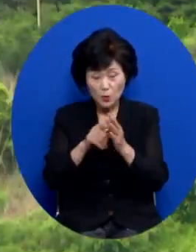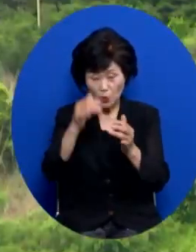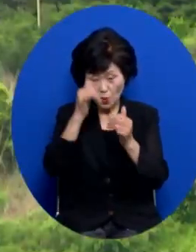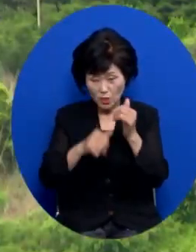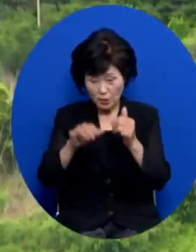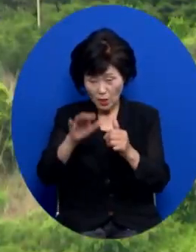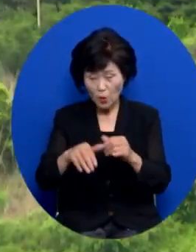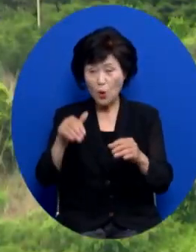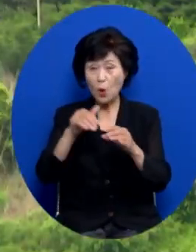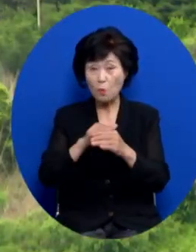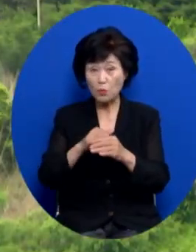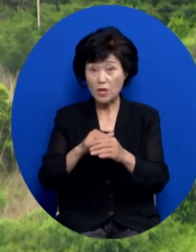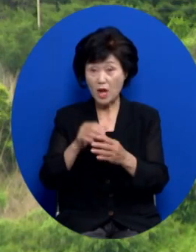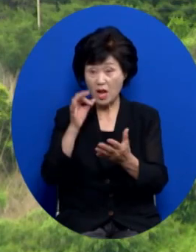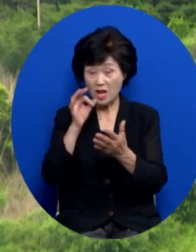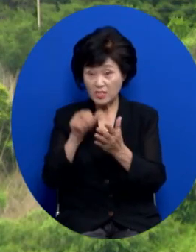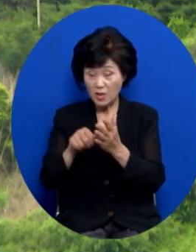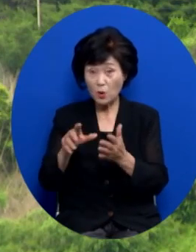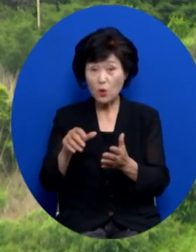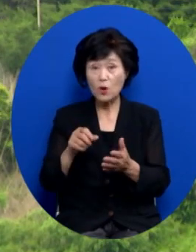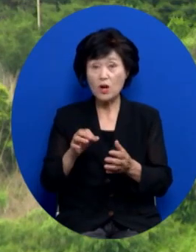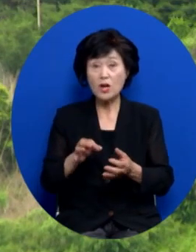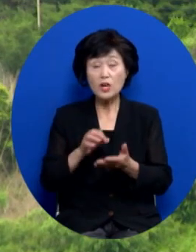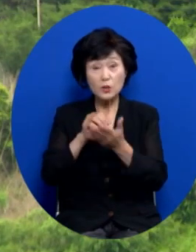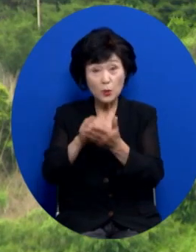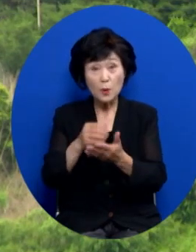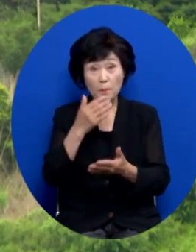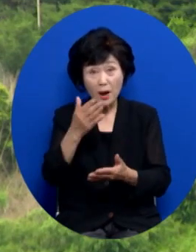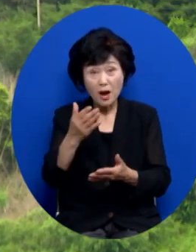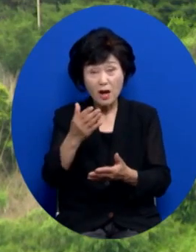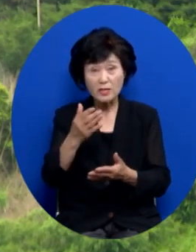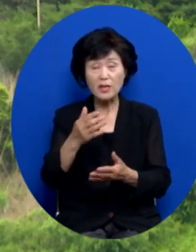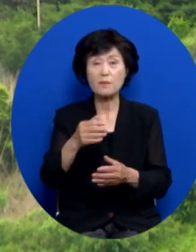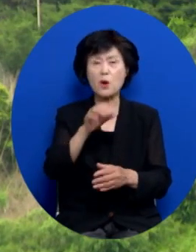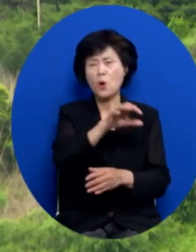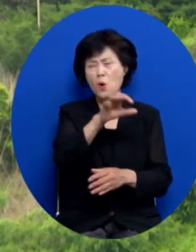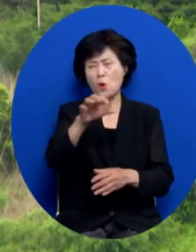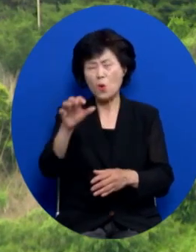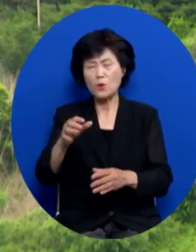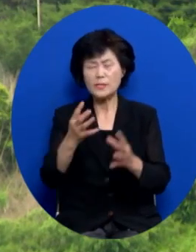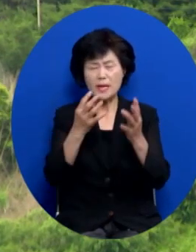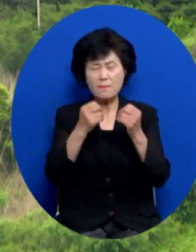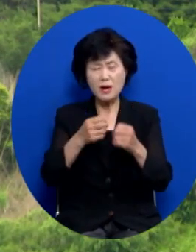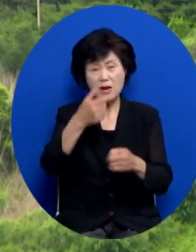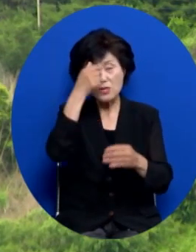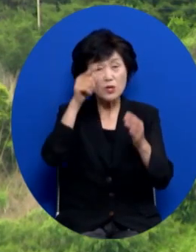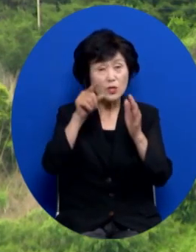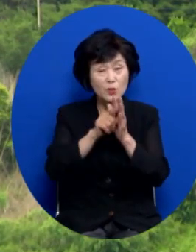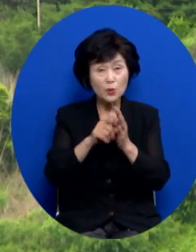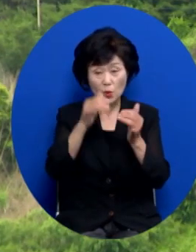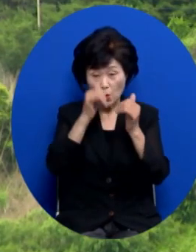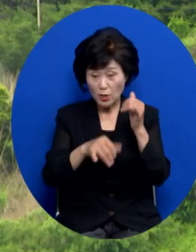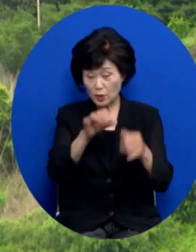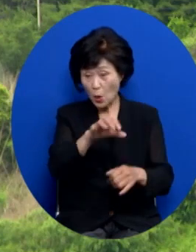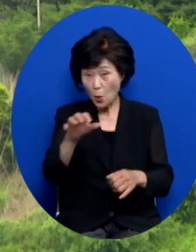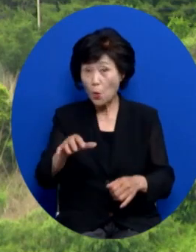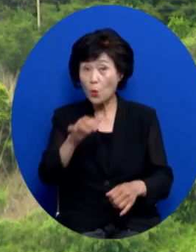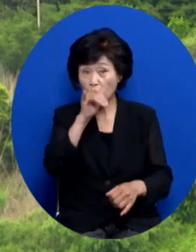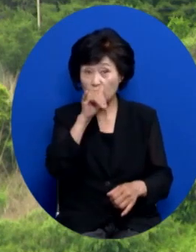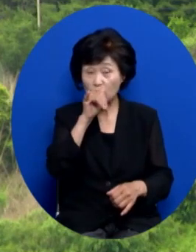문화재로 등록시켜준다면 우리나라에 많은 그 기독교 유적지가 있기 때문에 다 문화재로 등록된다면 문화보존